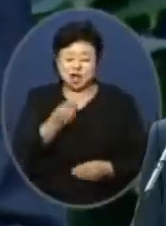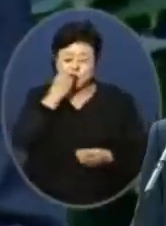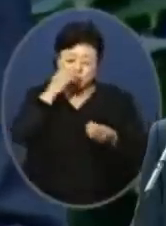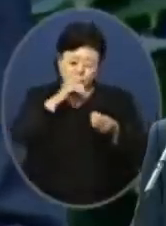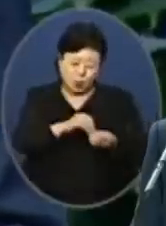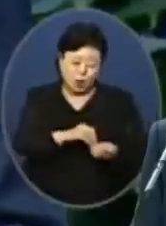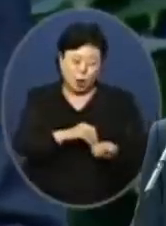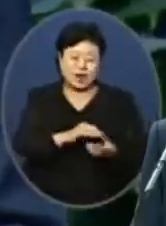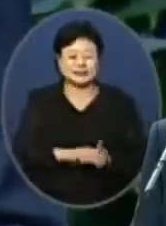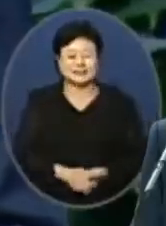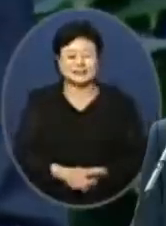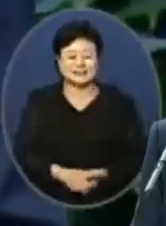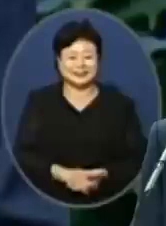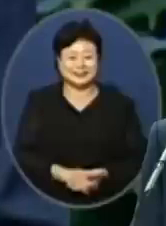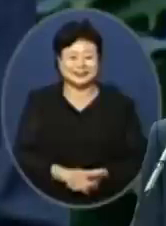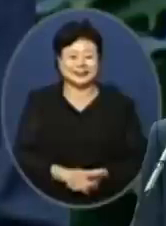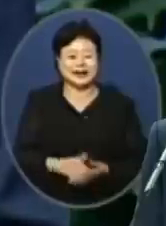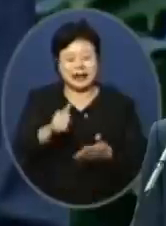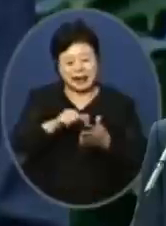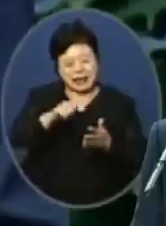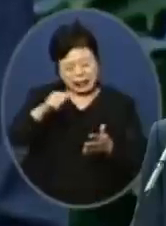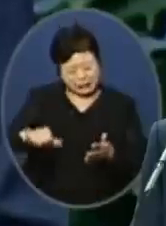입을 맞추고 야 이놈아